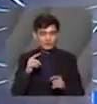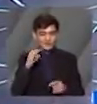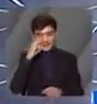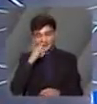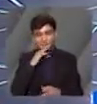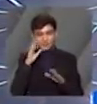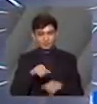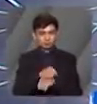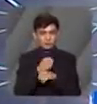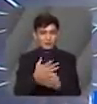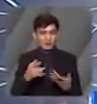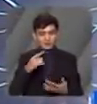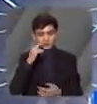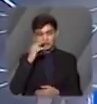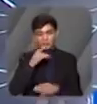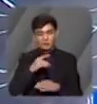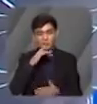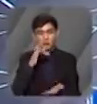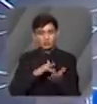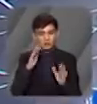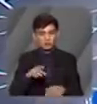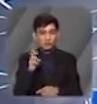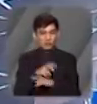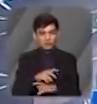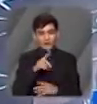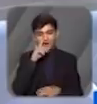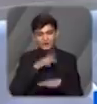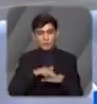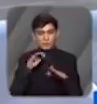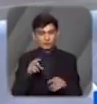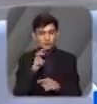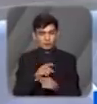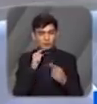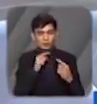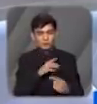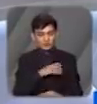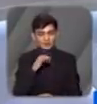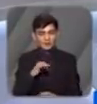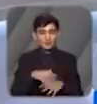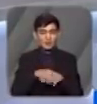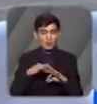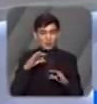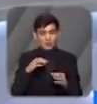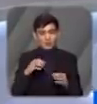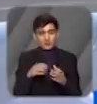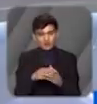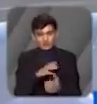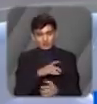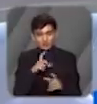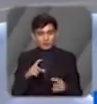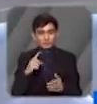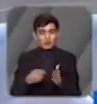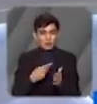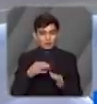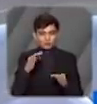топтар бірнеше қалада облыс және қала әкімдіктерінің алдында наразылыққа шықты. Белсенділер тобы аталмыш іске қатысты тергеу әділ